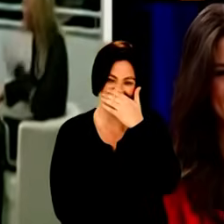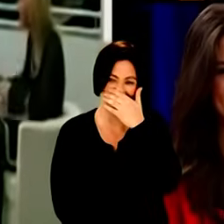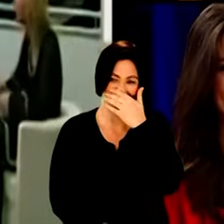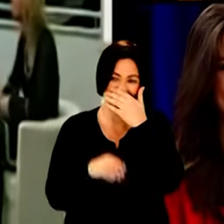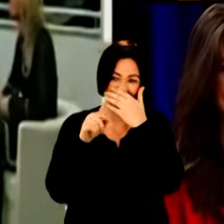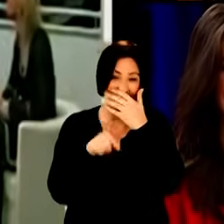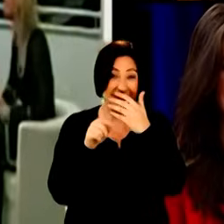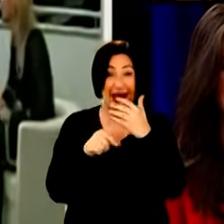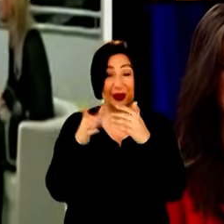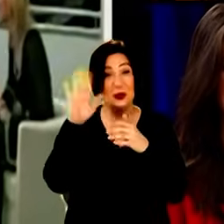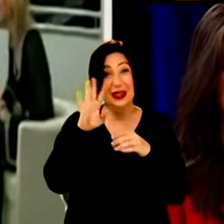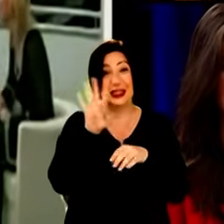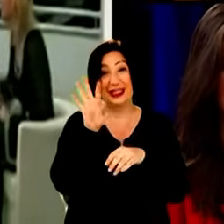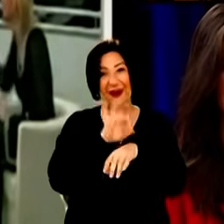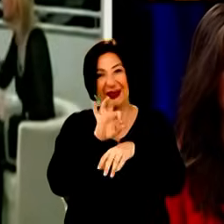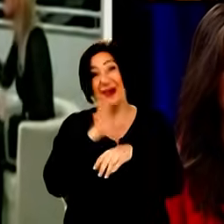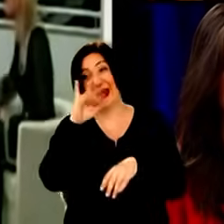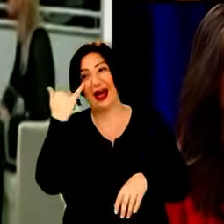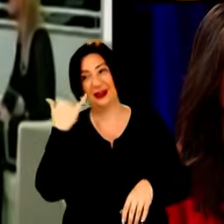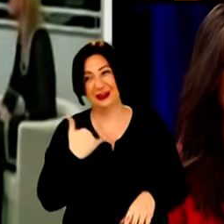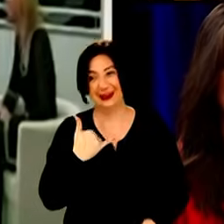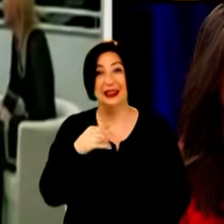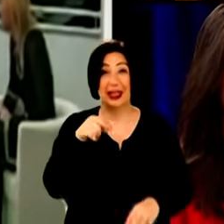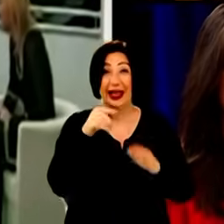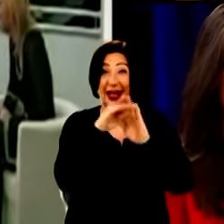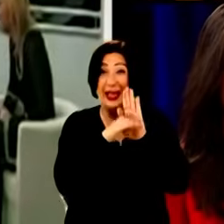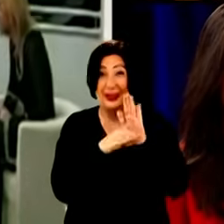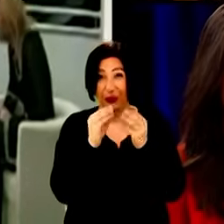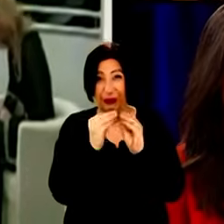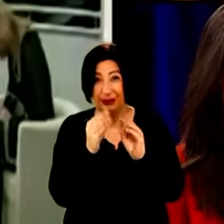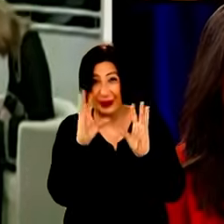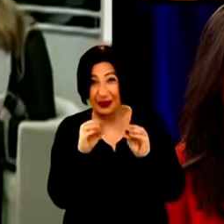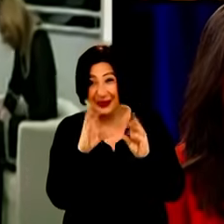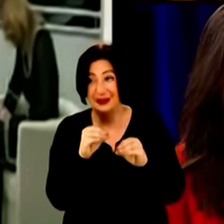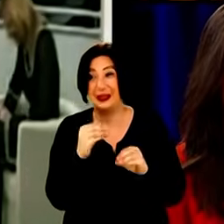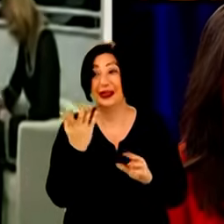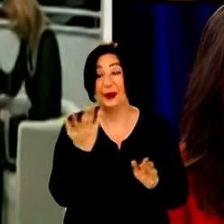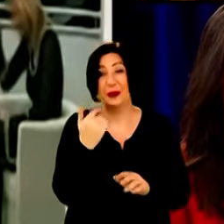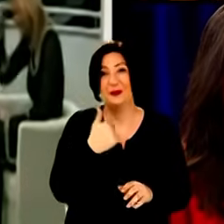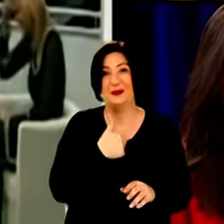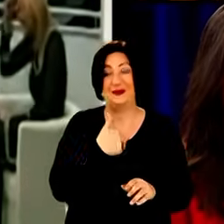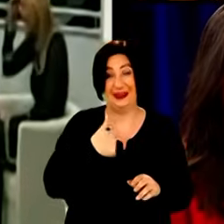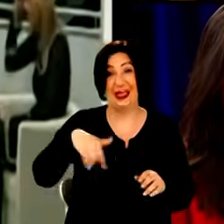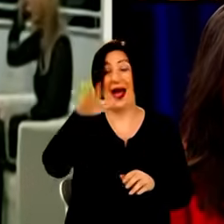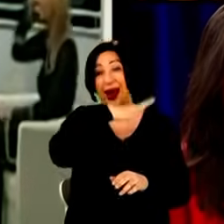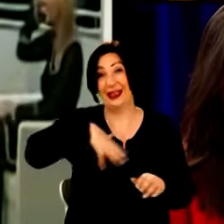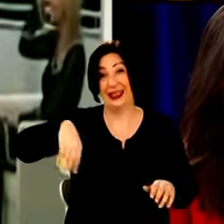filan arayacaksın 40'ta filan. Artık yayınımız... Demek ki biz de hata yapıyoruz. Ben herkese...